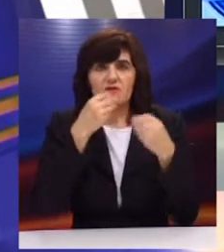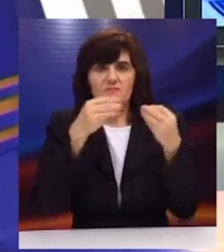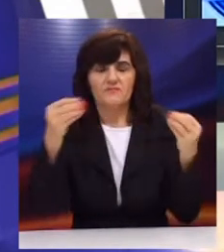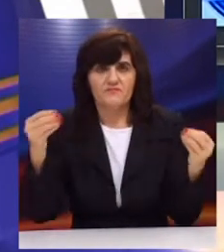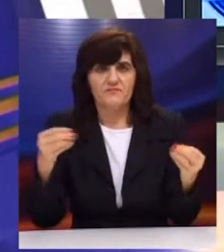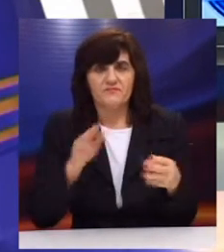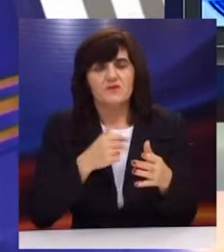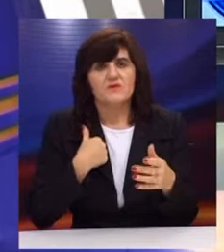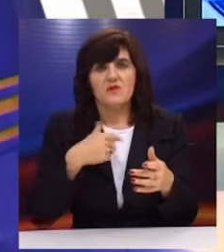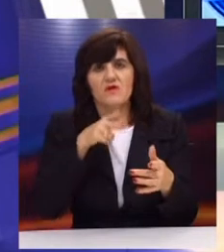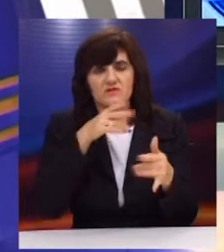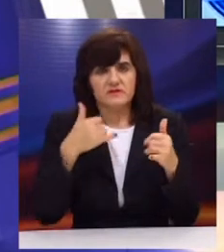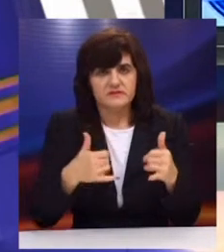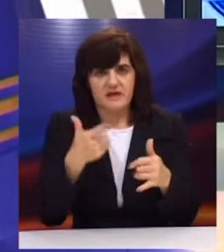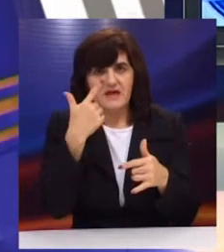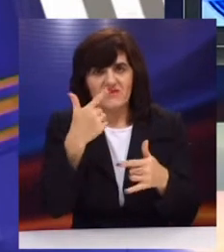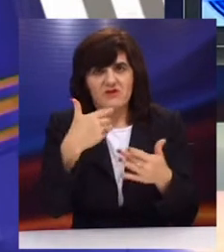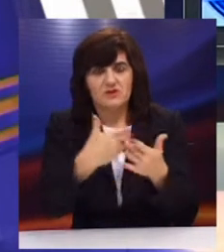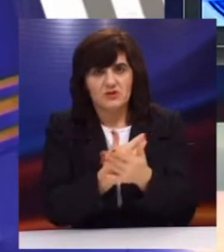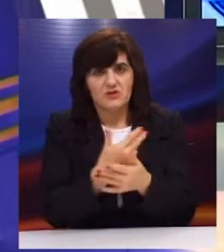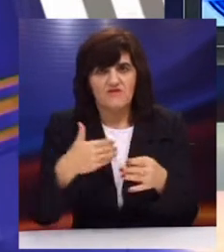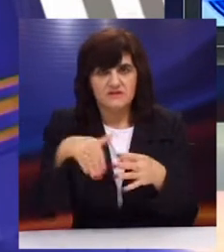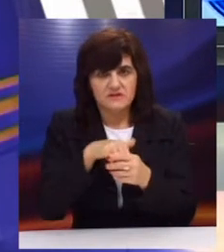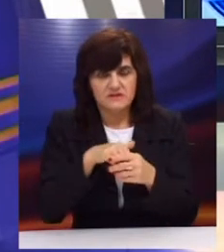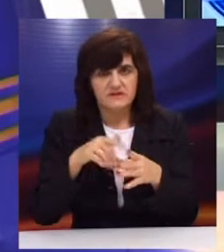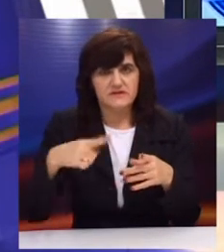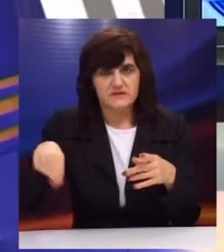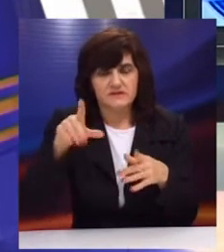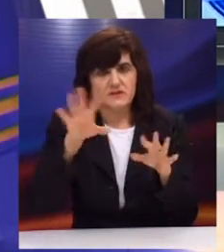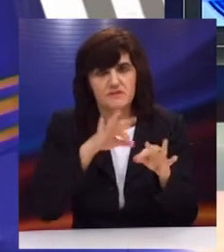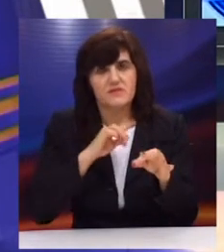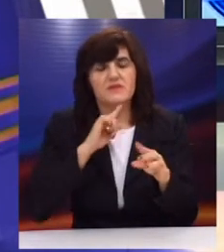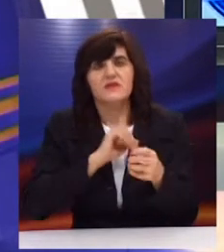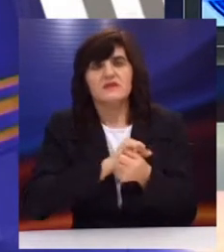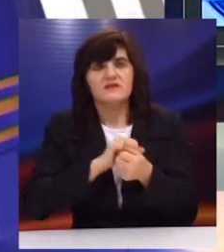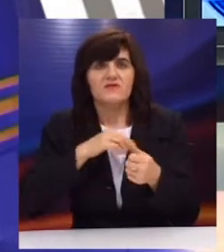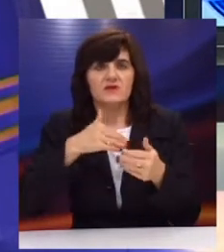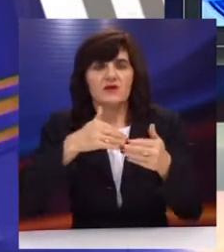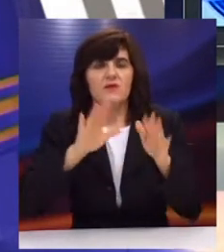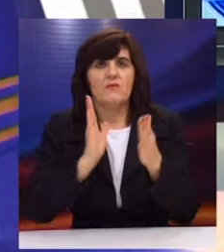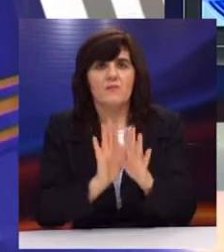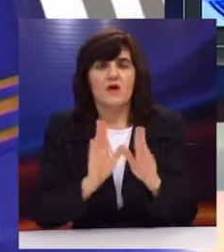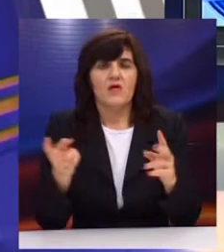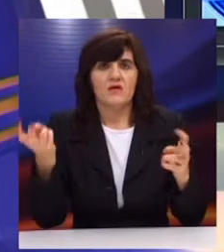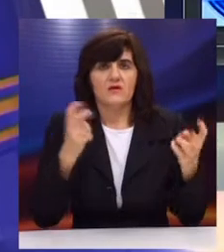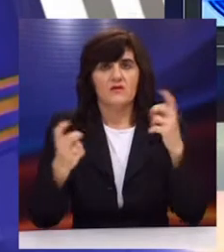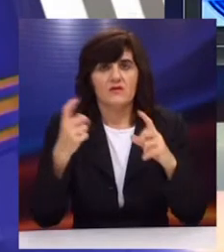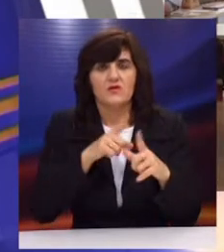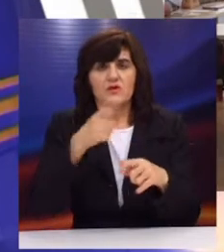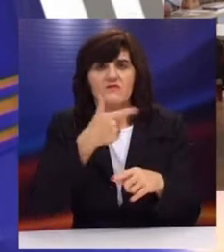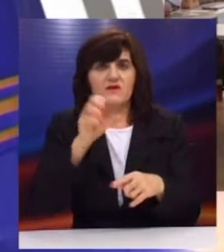uputi 20 zainteresovanih, od kojih njih 10 i dobije posao, što će se nastaviti sve do polovine 2015.